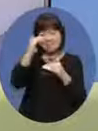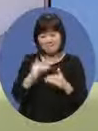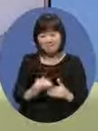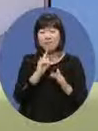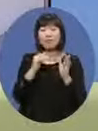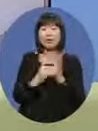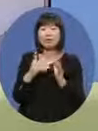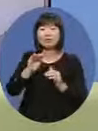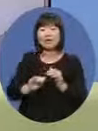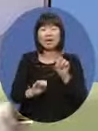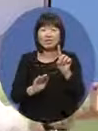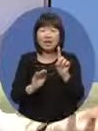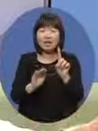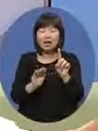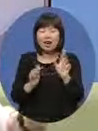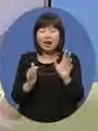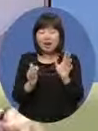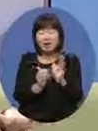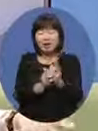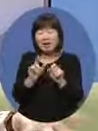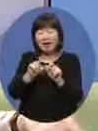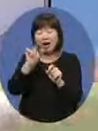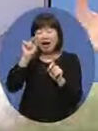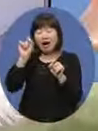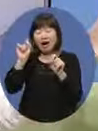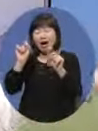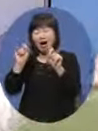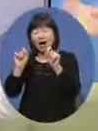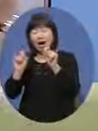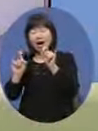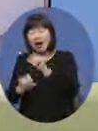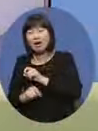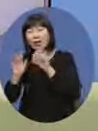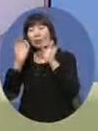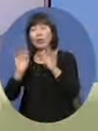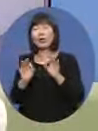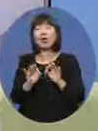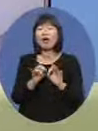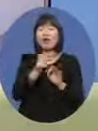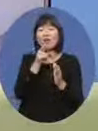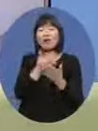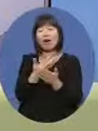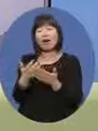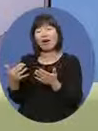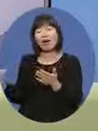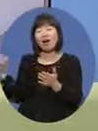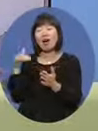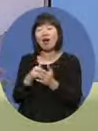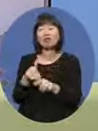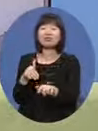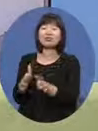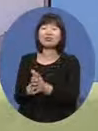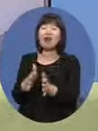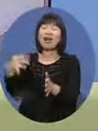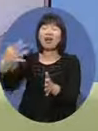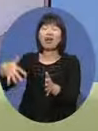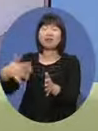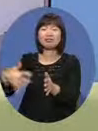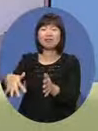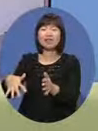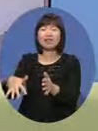그런데 하나 해놓으면 하세월이에요. 강물이 모아서 한강물이 되고 바다로 갈 때까지 저는 아직 시작도 안 하는 거예요.